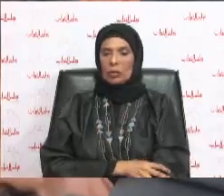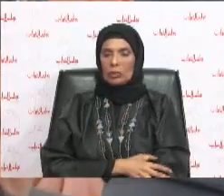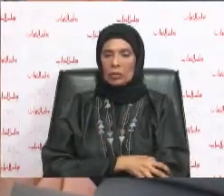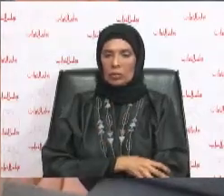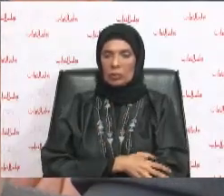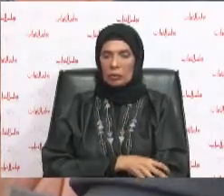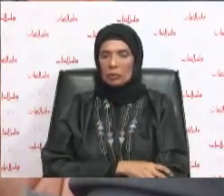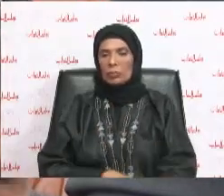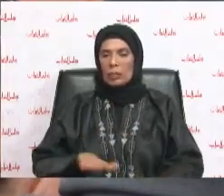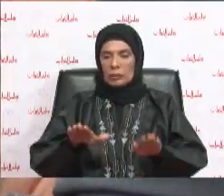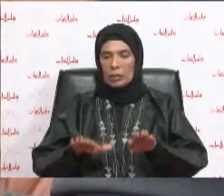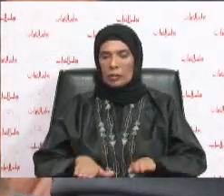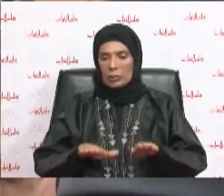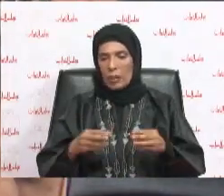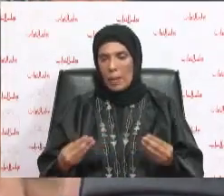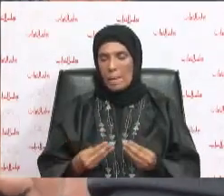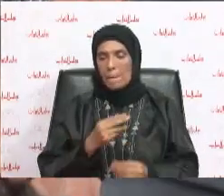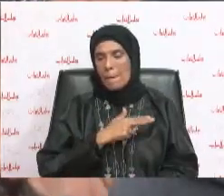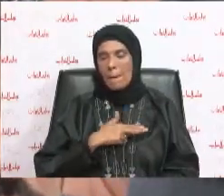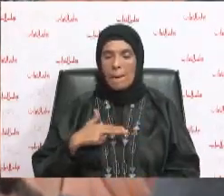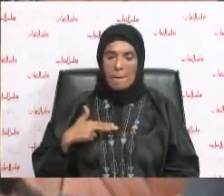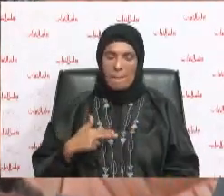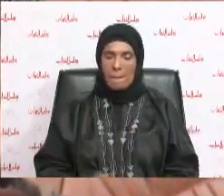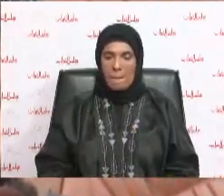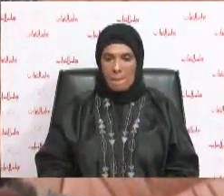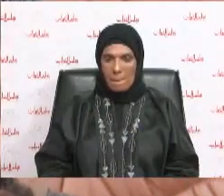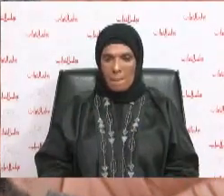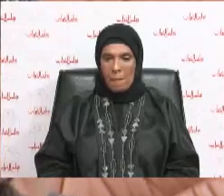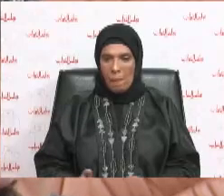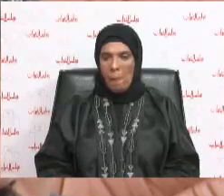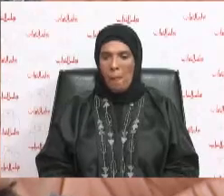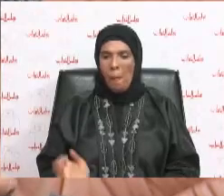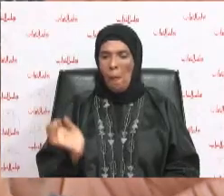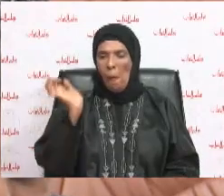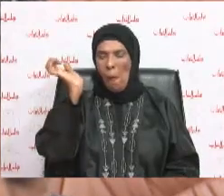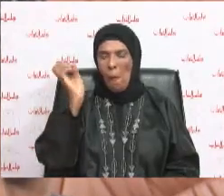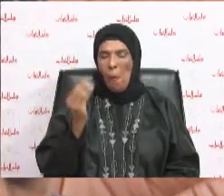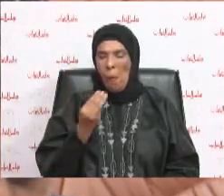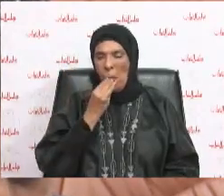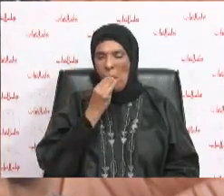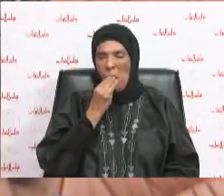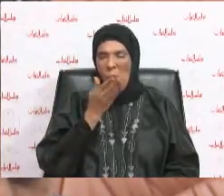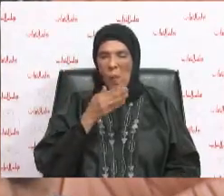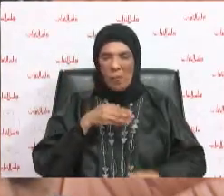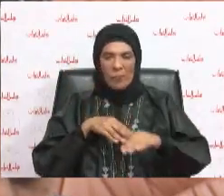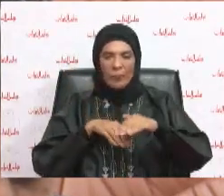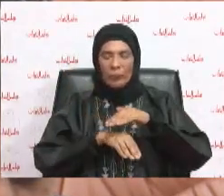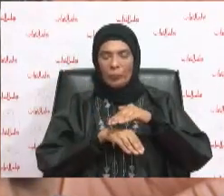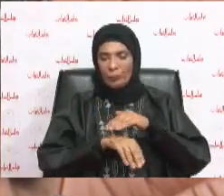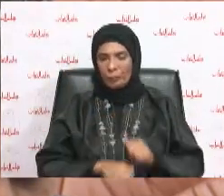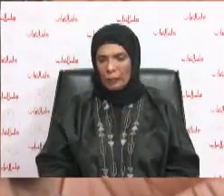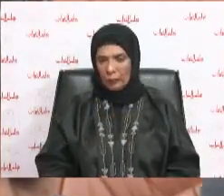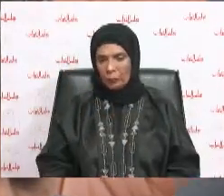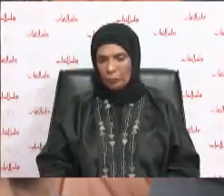عدة جلسات مع الحكومة كانت تطلعنا على الوضع الأمن الغذائي والمخزون الغذائي في البلد، وكانوا